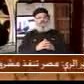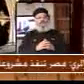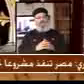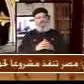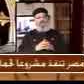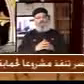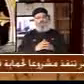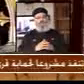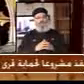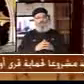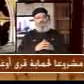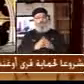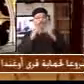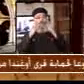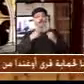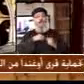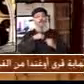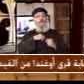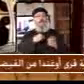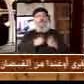الرحمة دي بتتحرك عندك امتى؟